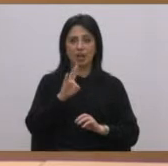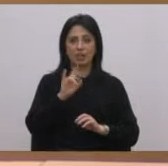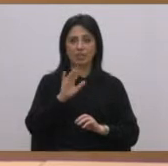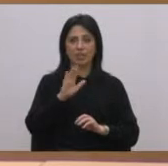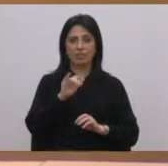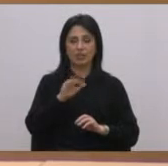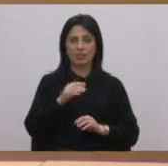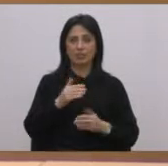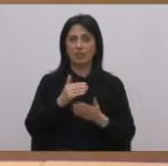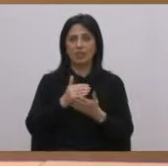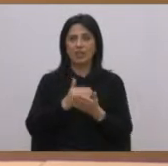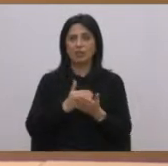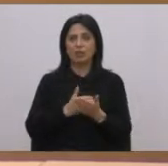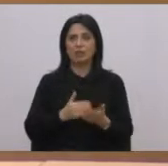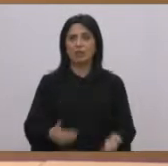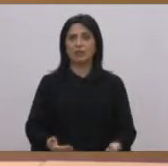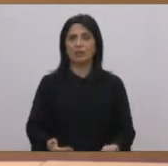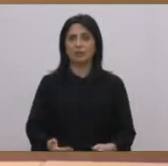ვახტანგისის წყალმომარაგების